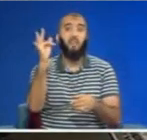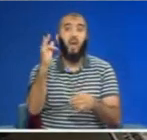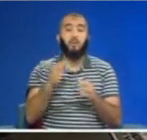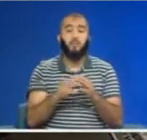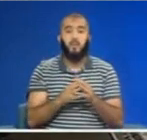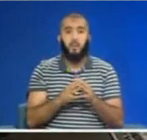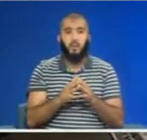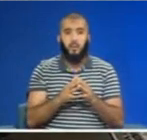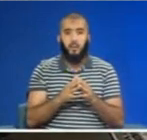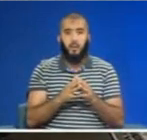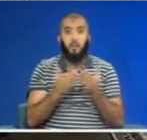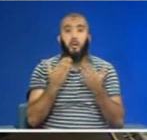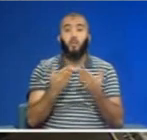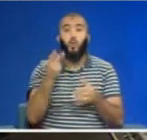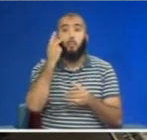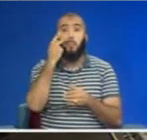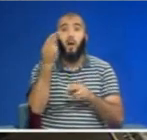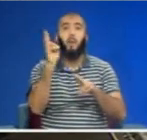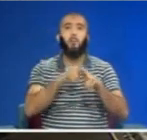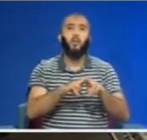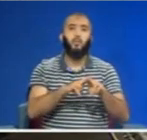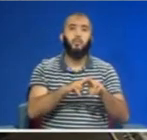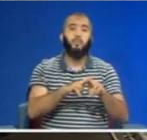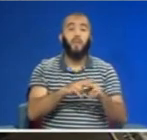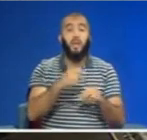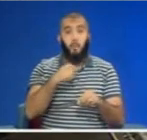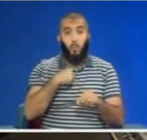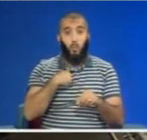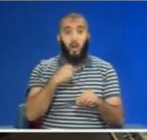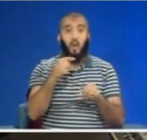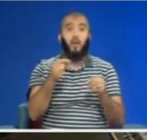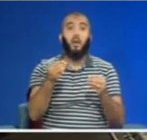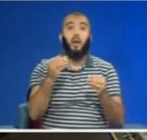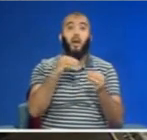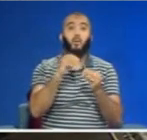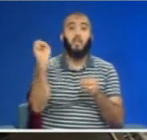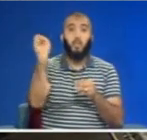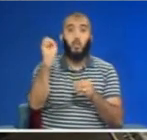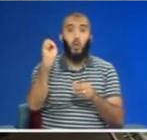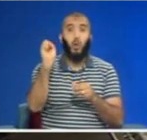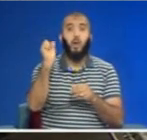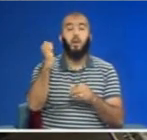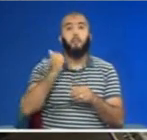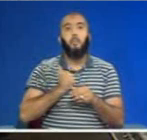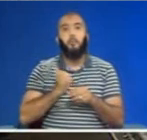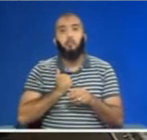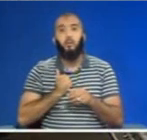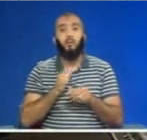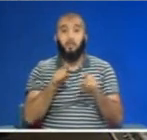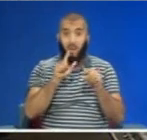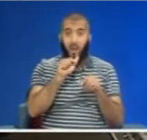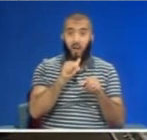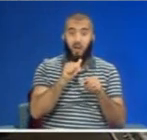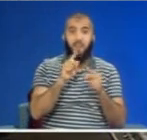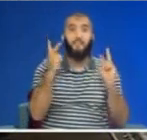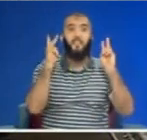دوك كي توفى الشيخ وانا عندي اختي ويما اسكو هذا المرسوم تاع تراب حلال على خويا ولا لا في نفس الامور؟